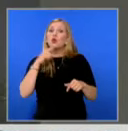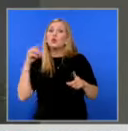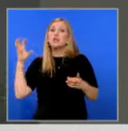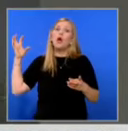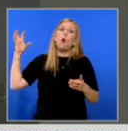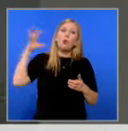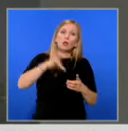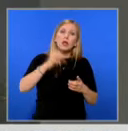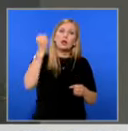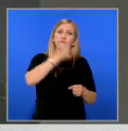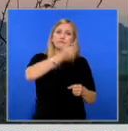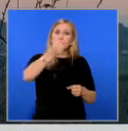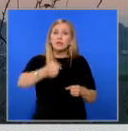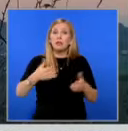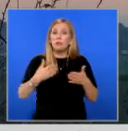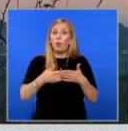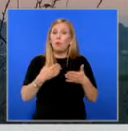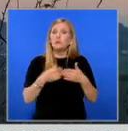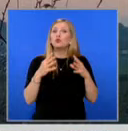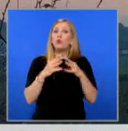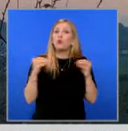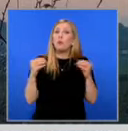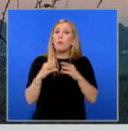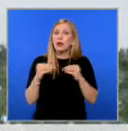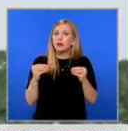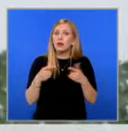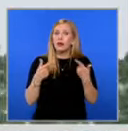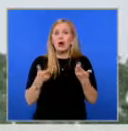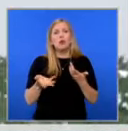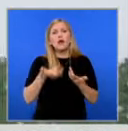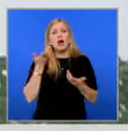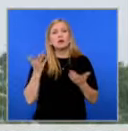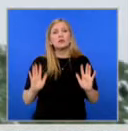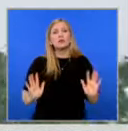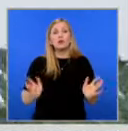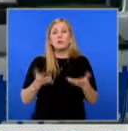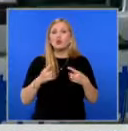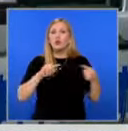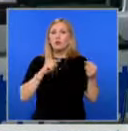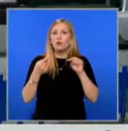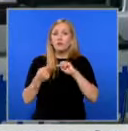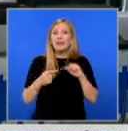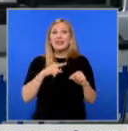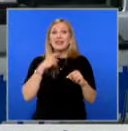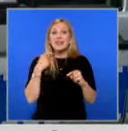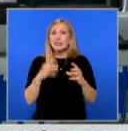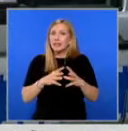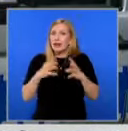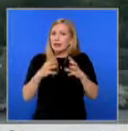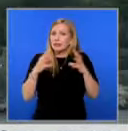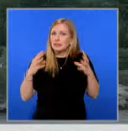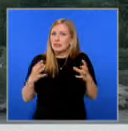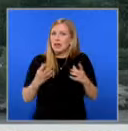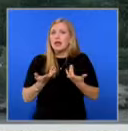няколкостотин метра от румънската територия откакто е започнал конфликт рисковете нараснаха рязко в